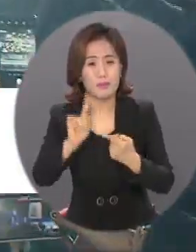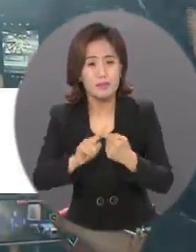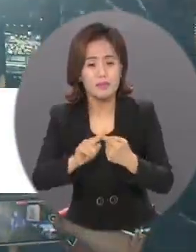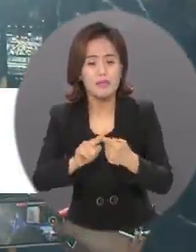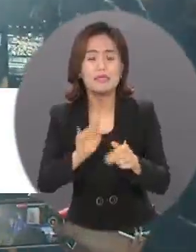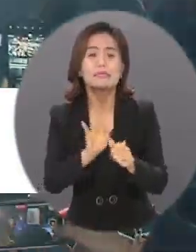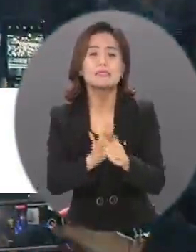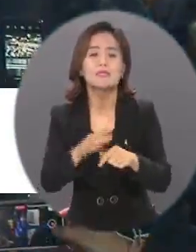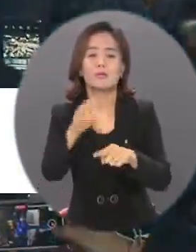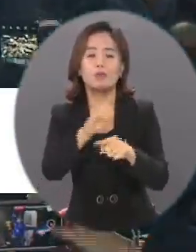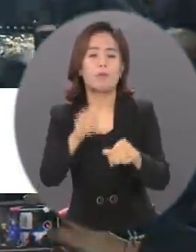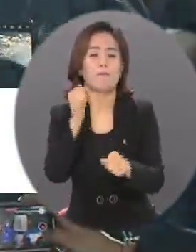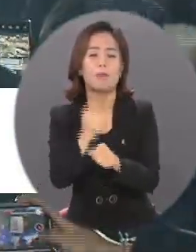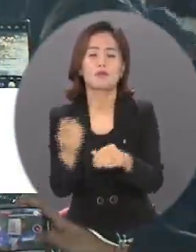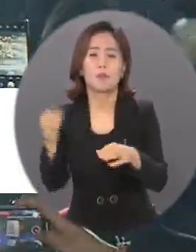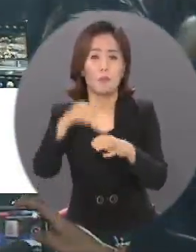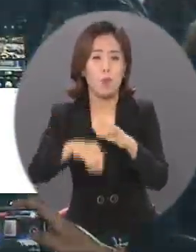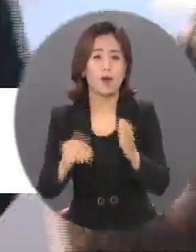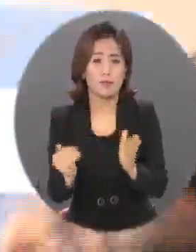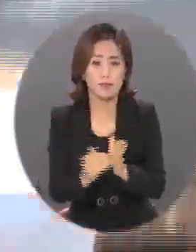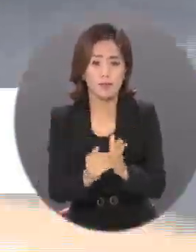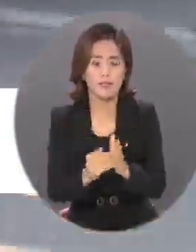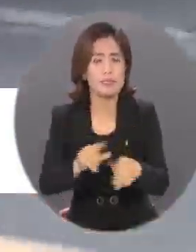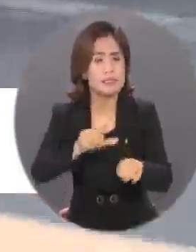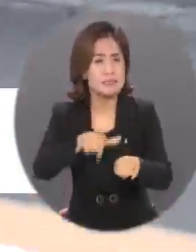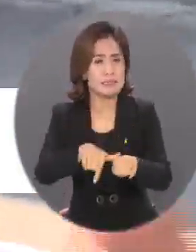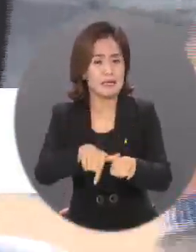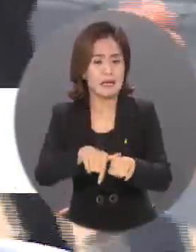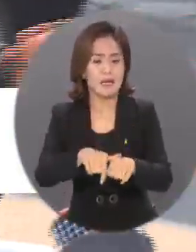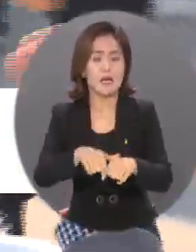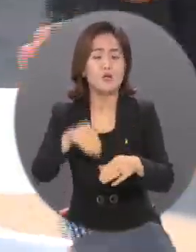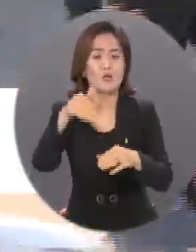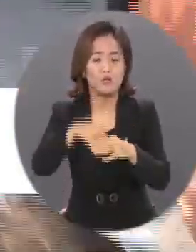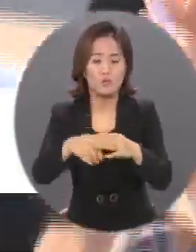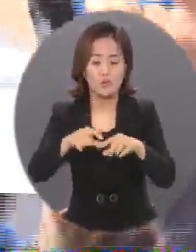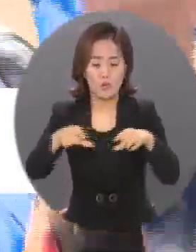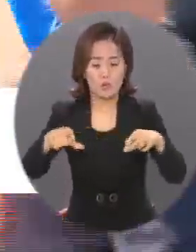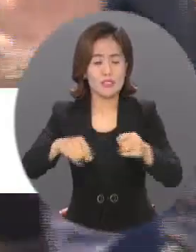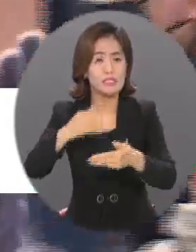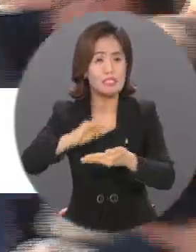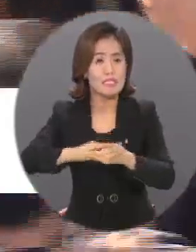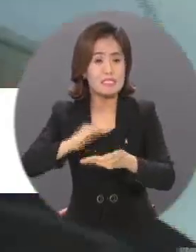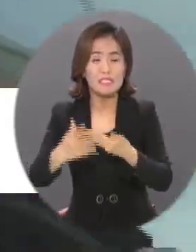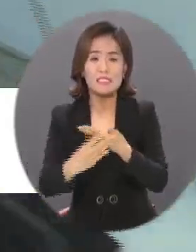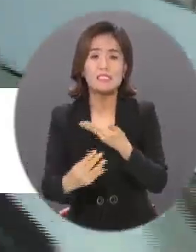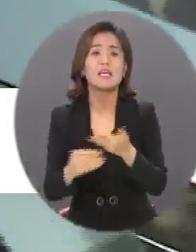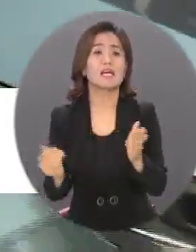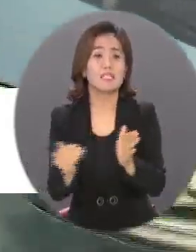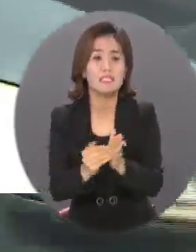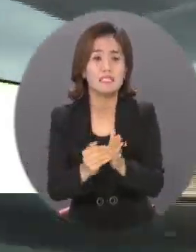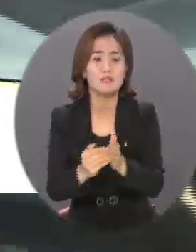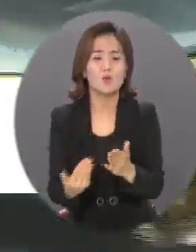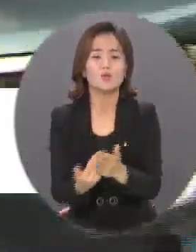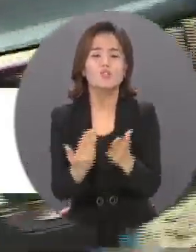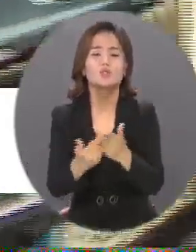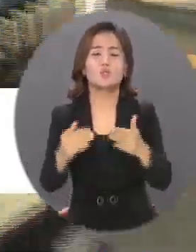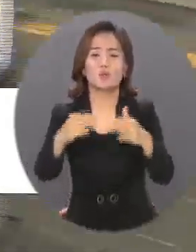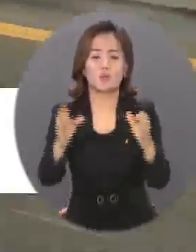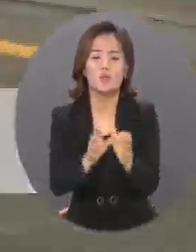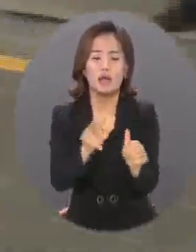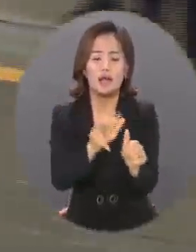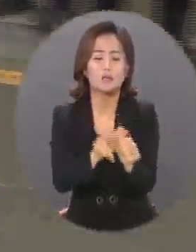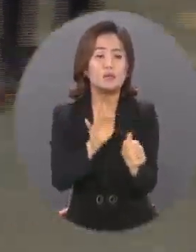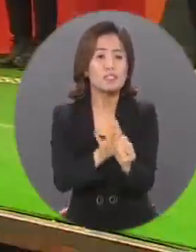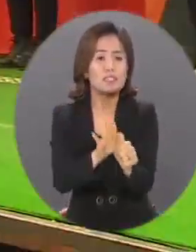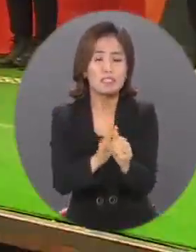이미 상당 부분 반영된 상태고 시기적으로 투표용지 인쇄가 끝났다는 점. 그리고 진보 성향을 가진 안철수